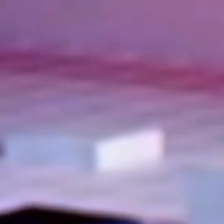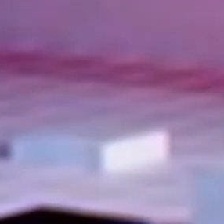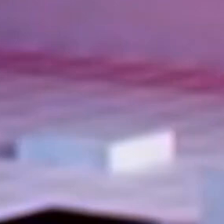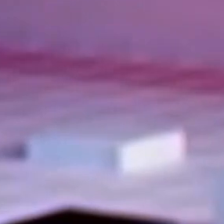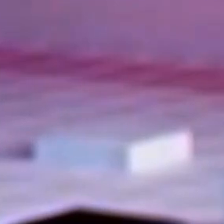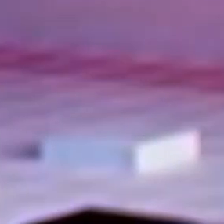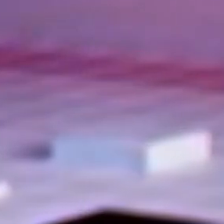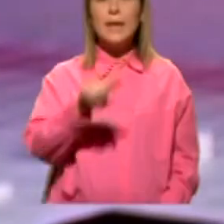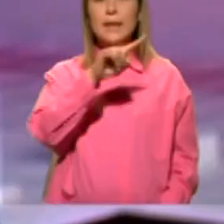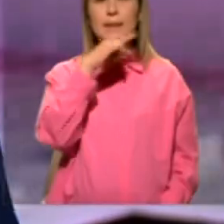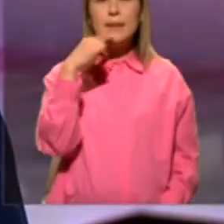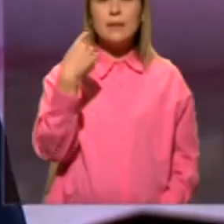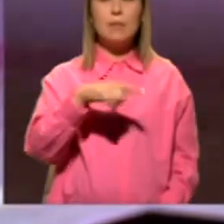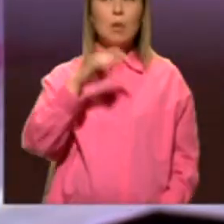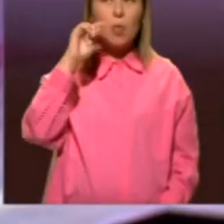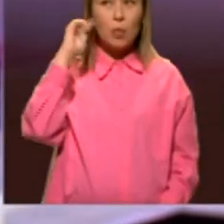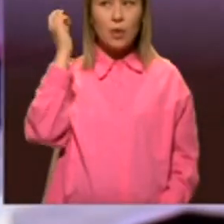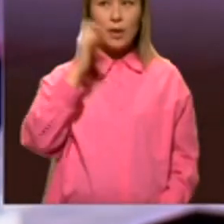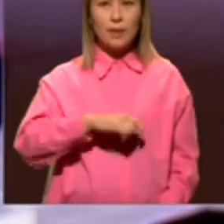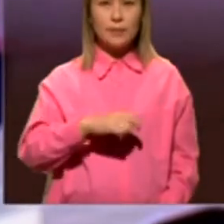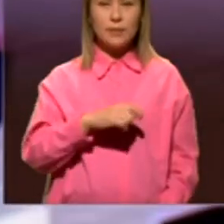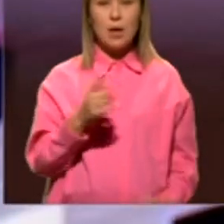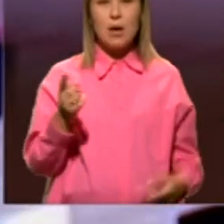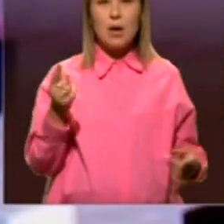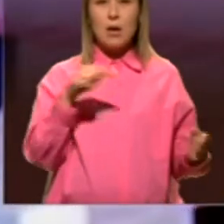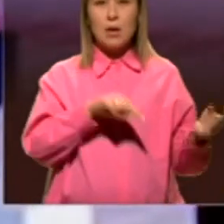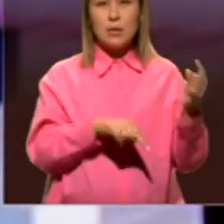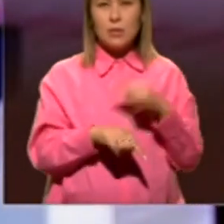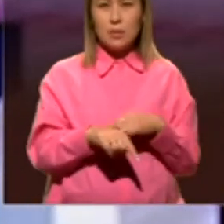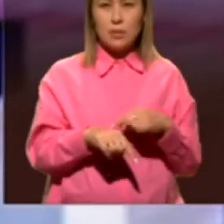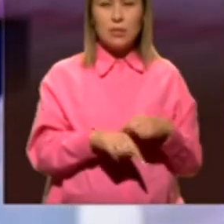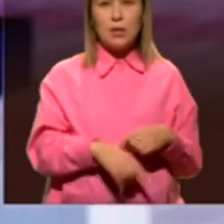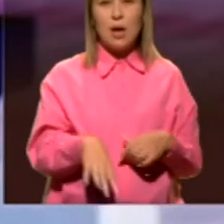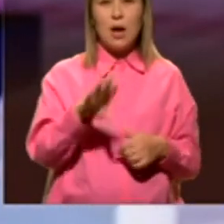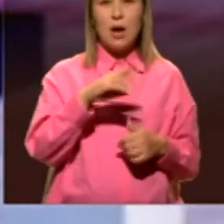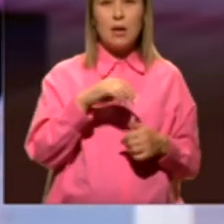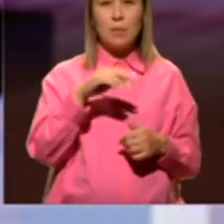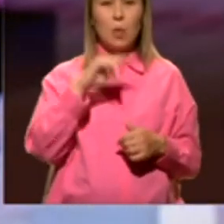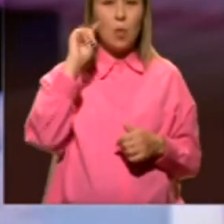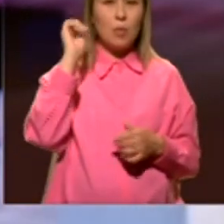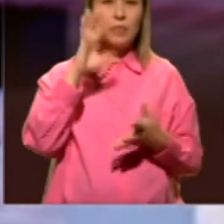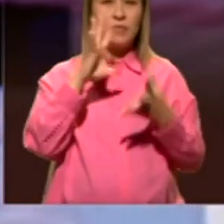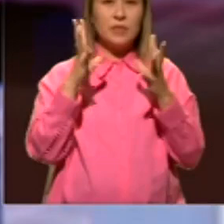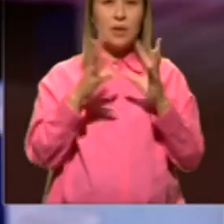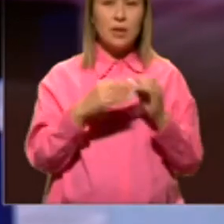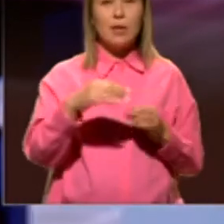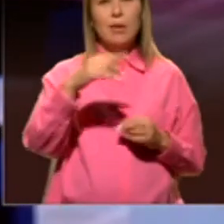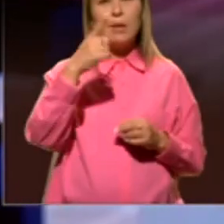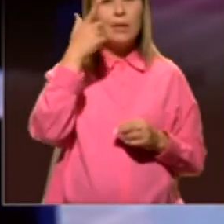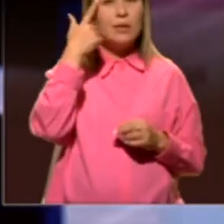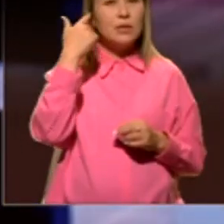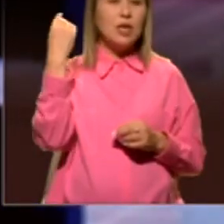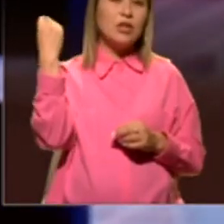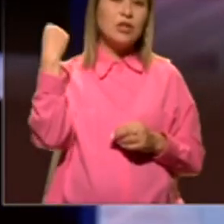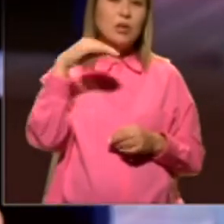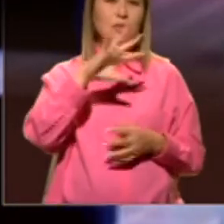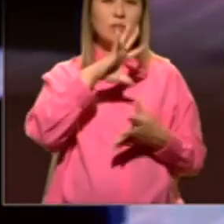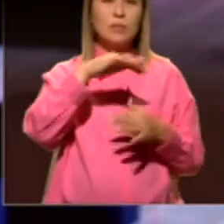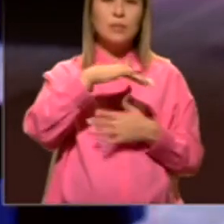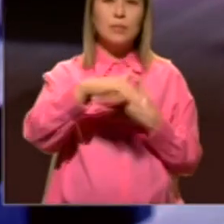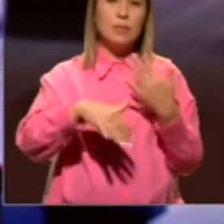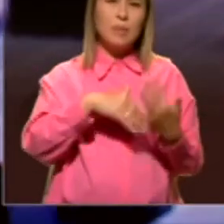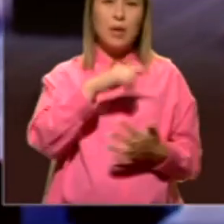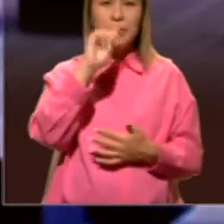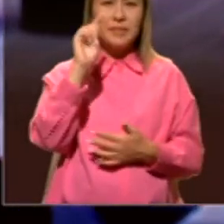Ресей мен Украина арасындағы ахуал, Әзербайжан, Армения текетіресі, Қырғызстан мен Тәжікстандағы жанжал бүкіл әлем